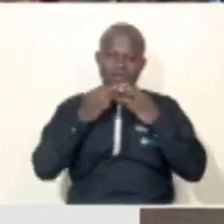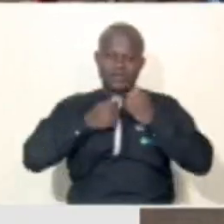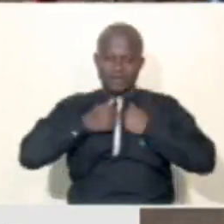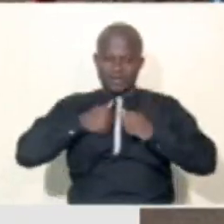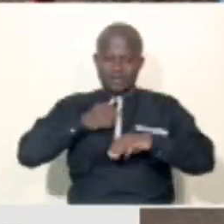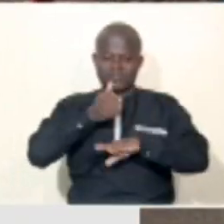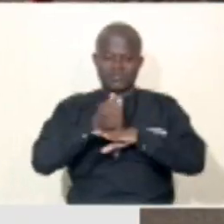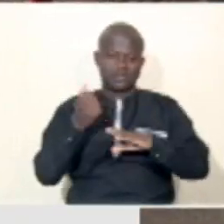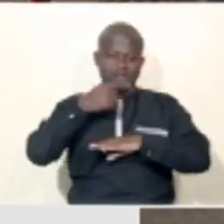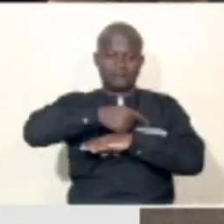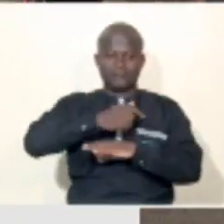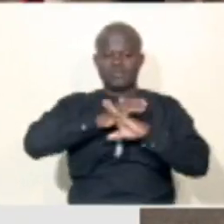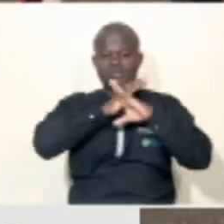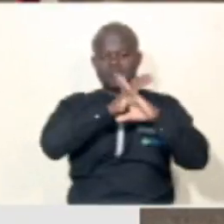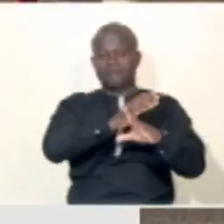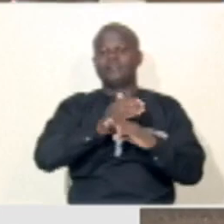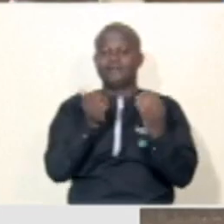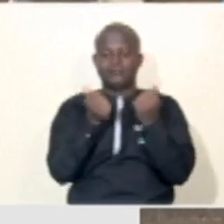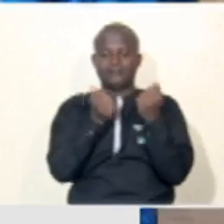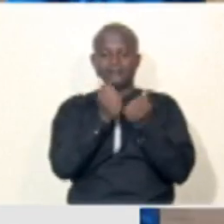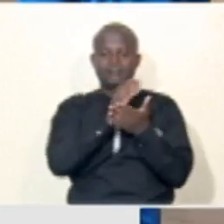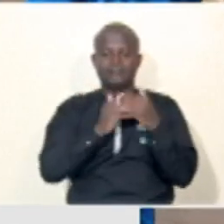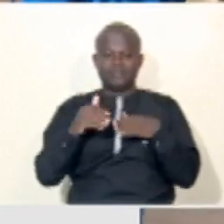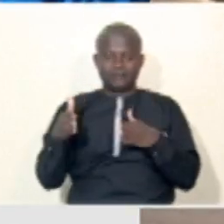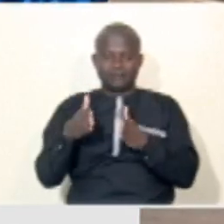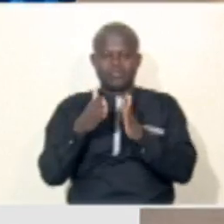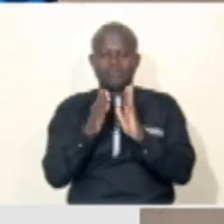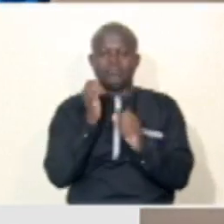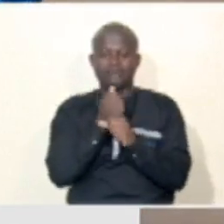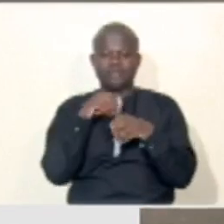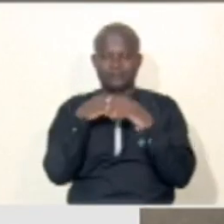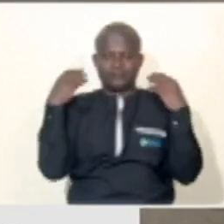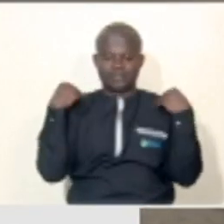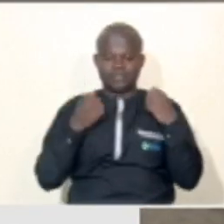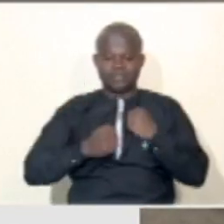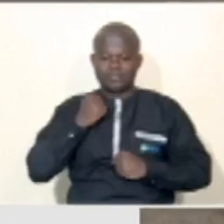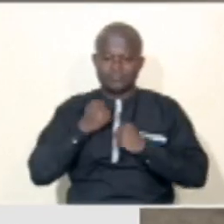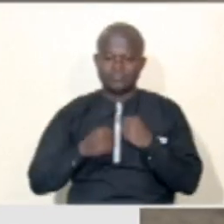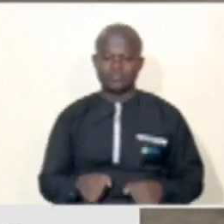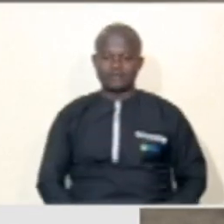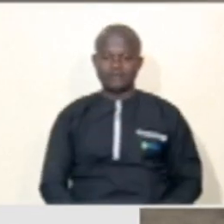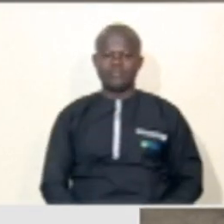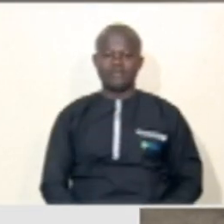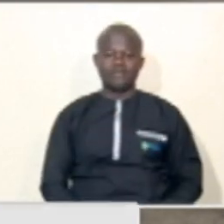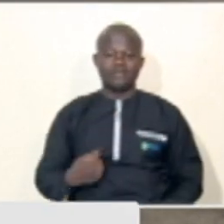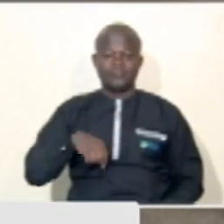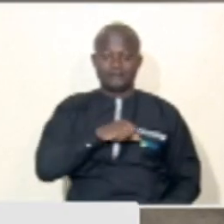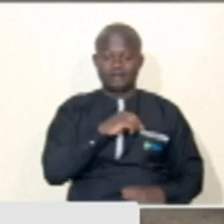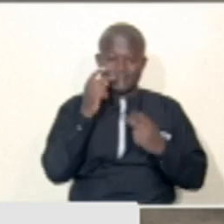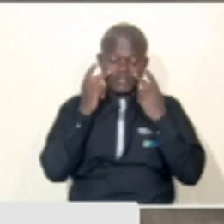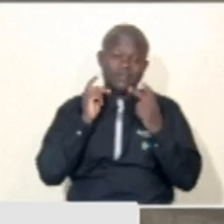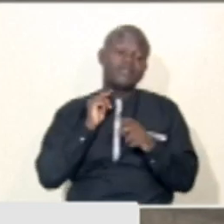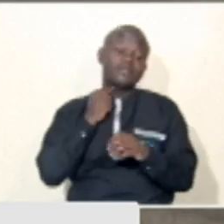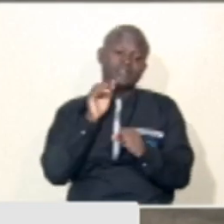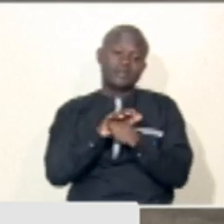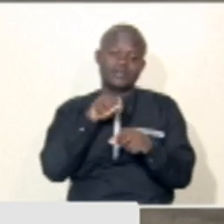rwafashe umunsi wo gukumira ibinyabiziga kuri imwe mu mihanda igakorerwamo siporo. Iyi siporo twayibonye ryoshye cyane,